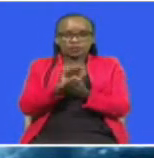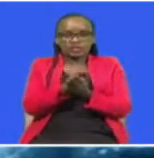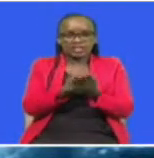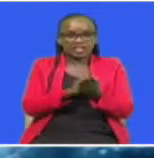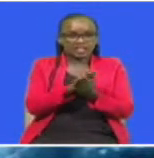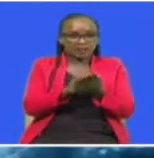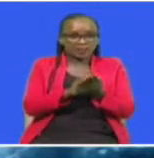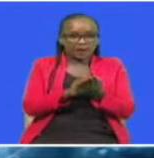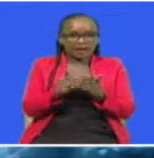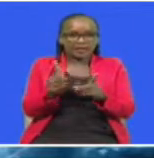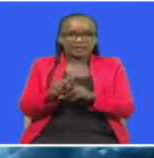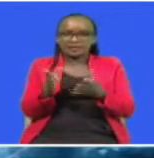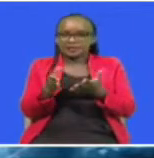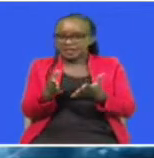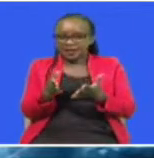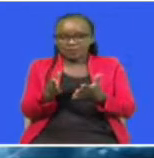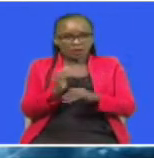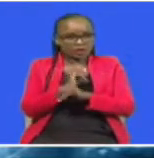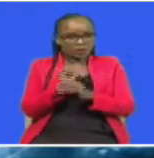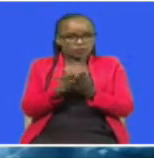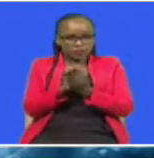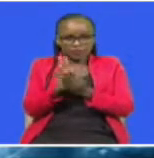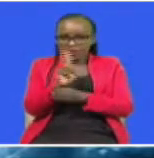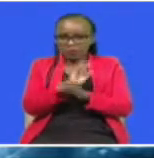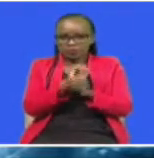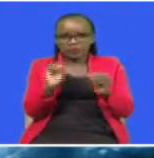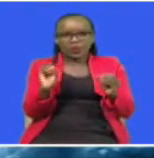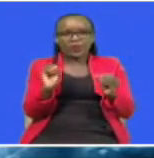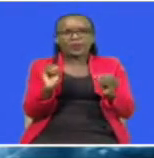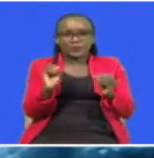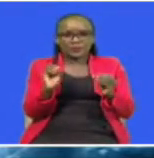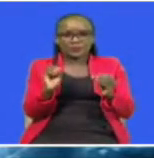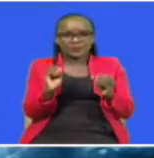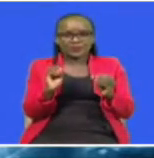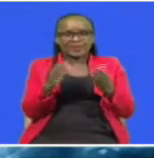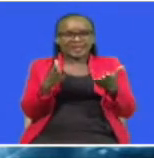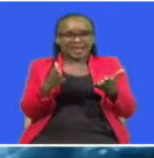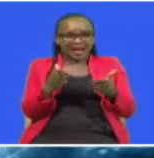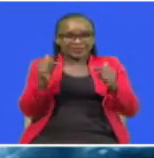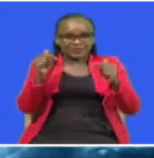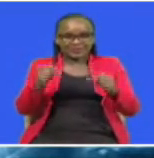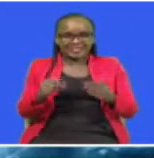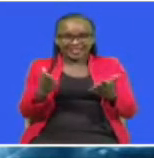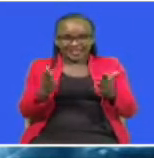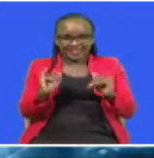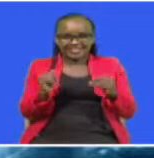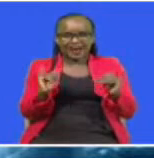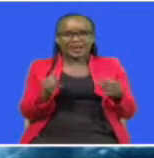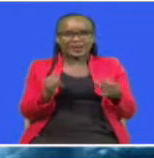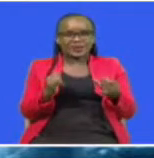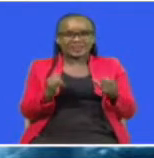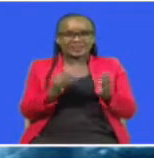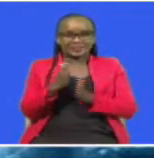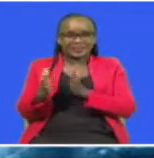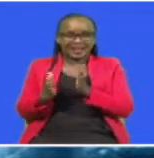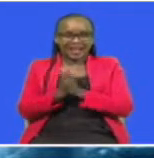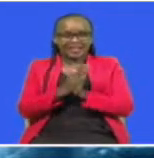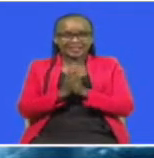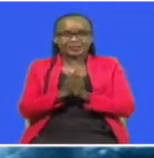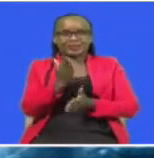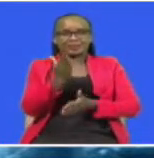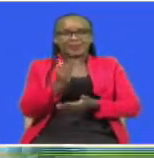kuoga kwake hatumii sabuni. Tobias Chanji alikutana na Detlev katika shughuli zake za kila siku na kuandaa taarifa ifuatayo.